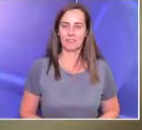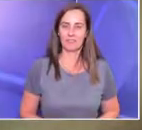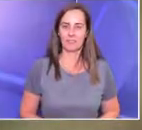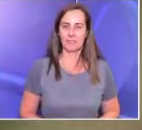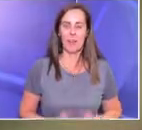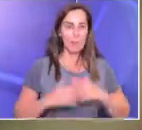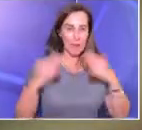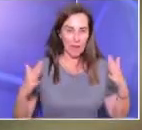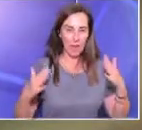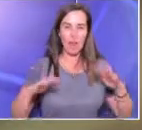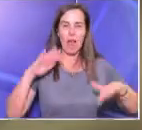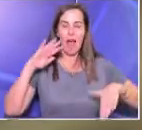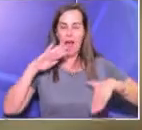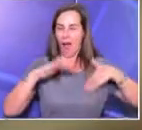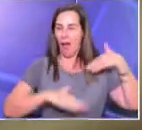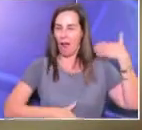בגדול,